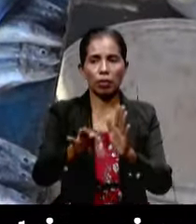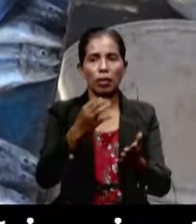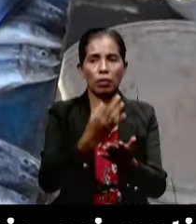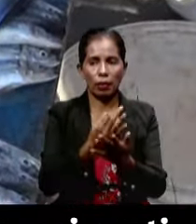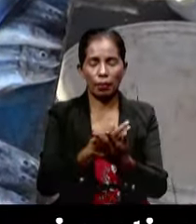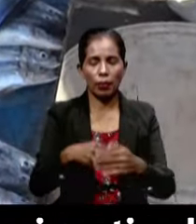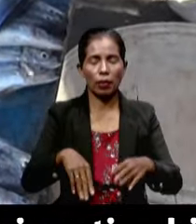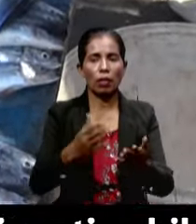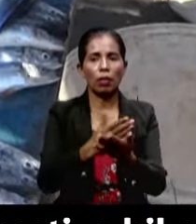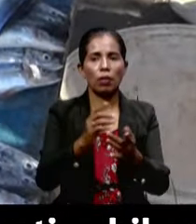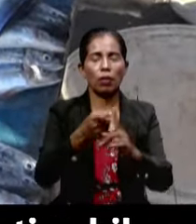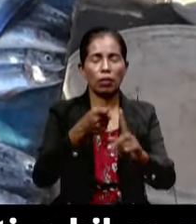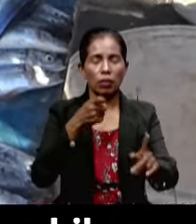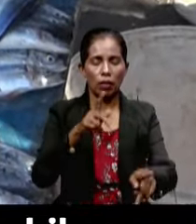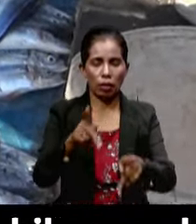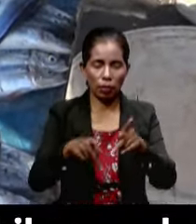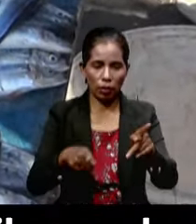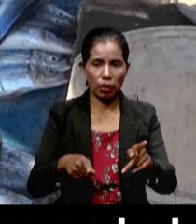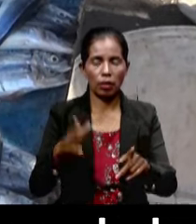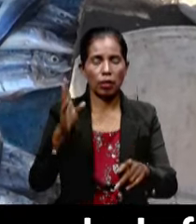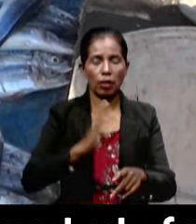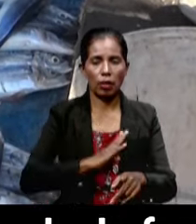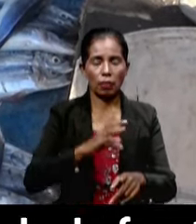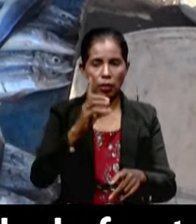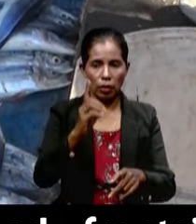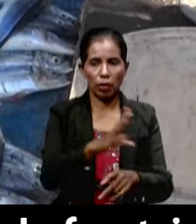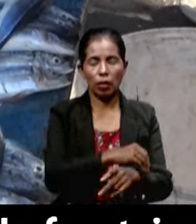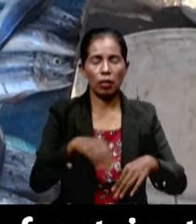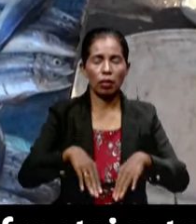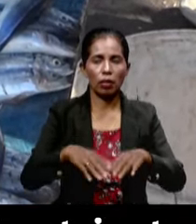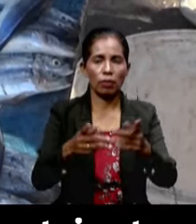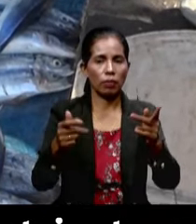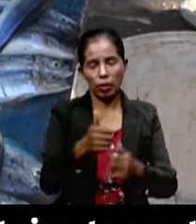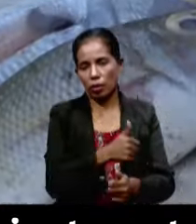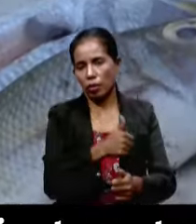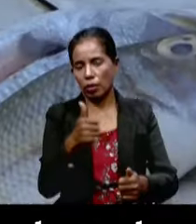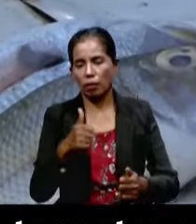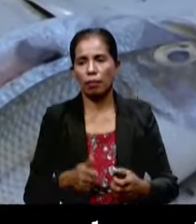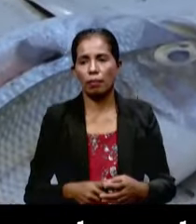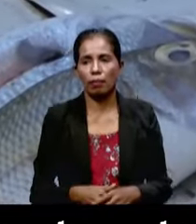nyefang, sosatutan fali husi peskador sira iha bidau Santa Ana no fatin seluk.